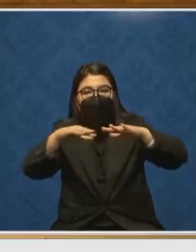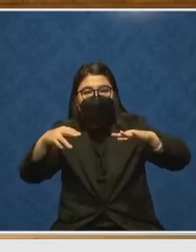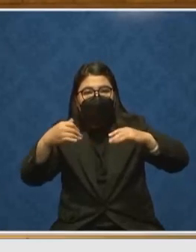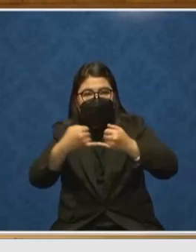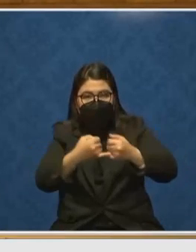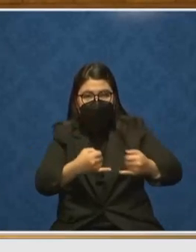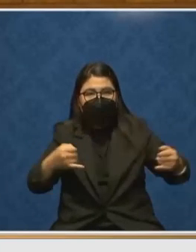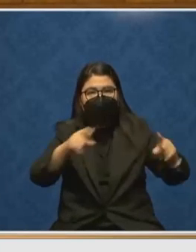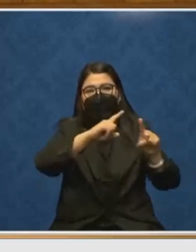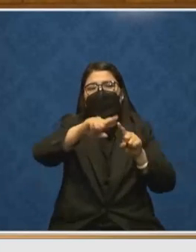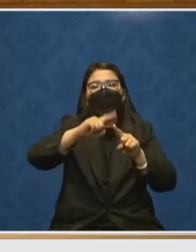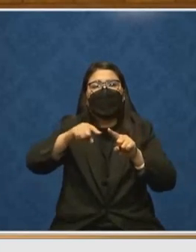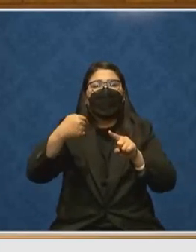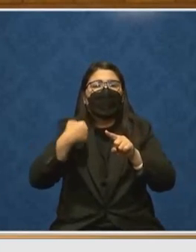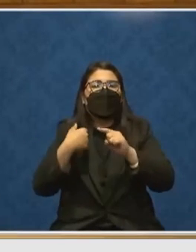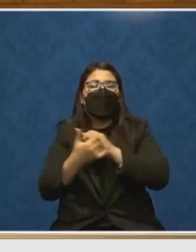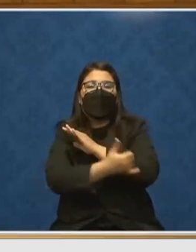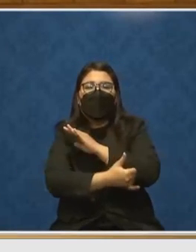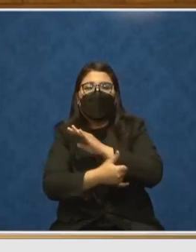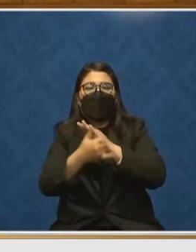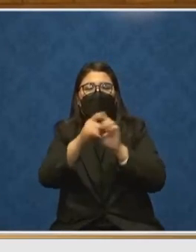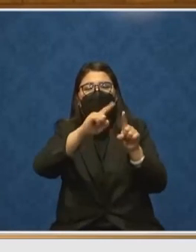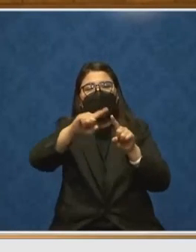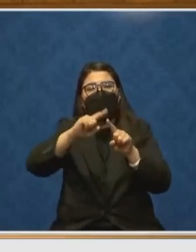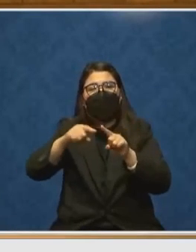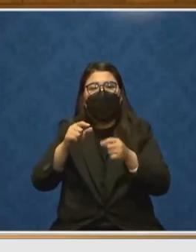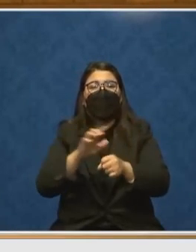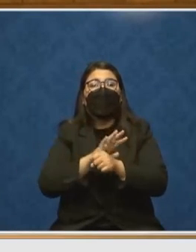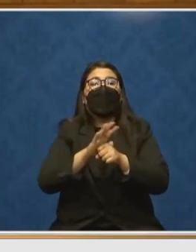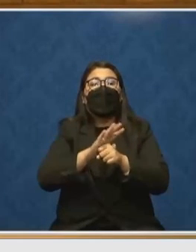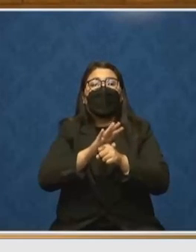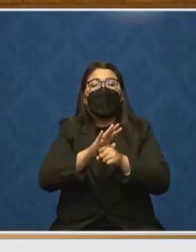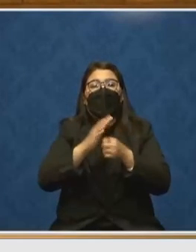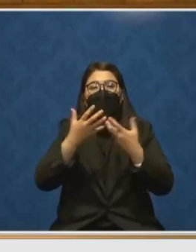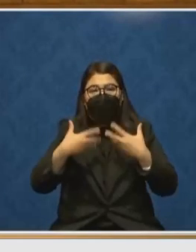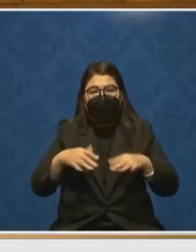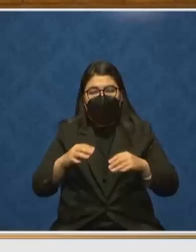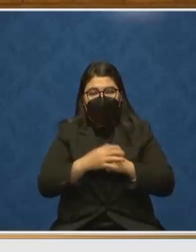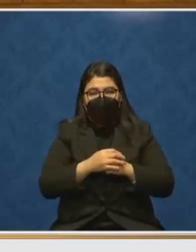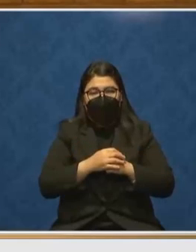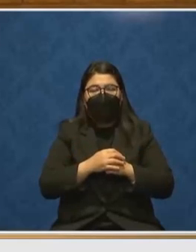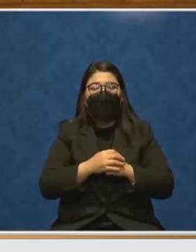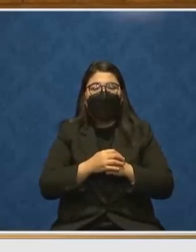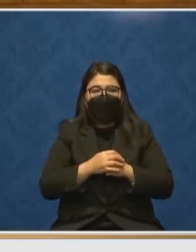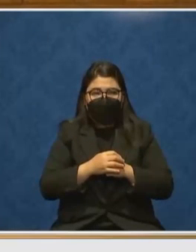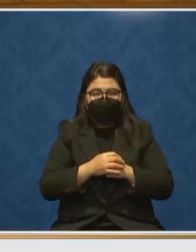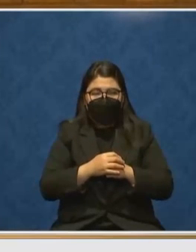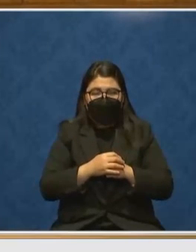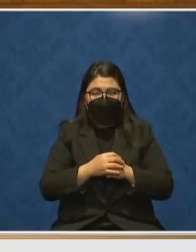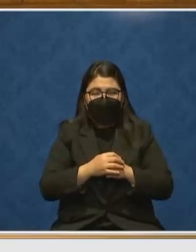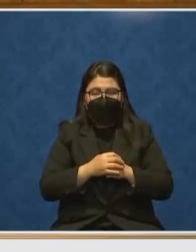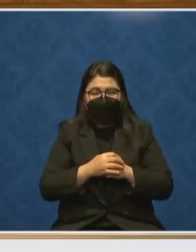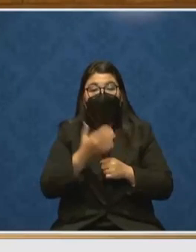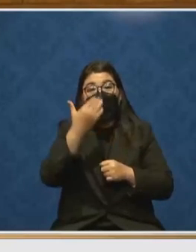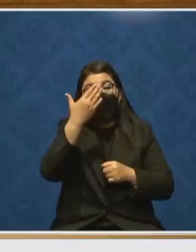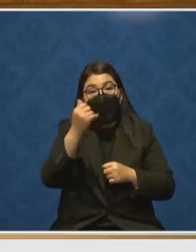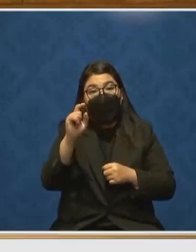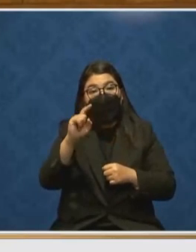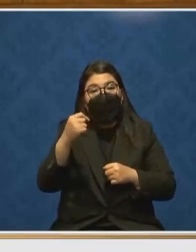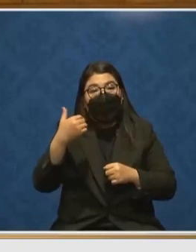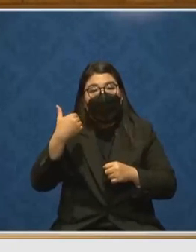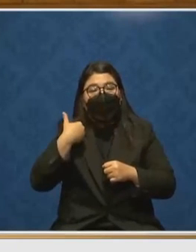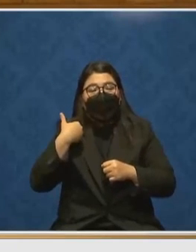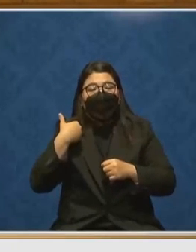ให้มีเพียงพอและมีระบบโครงข่ายสำรองให้สามารถสื่อสารระหว่างประเทศได้อย่างต่อเนื่องพัฒนาโครงสร้างพื้นฐ